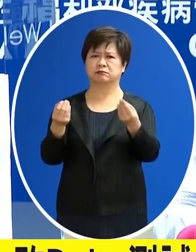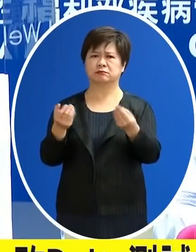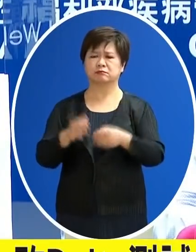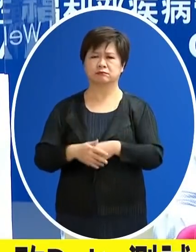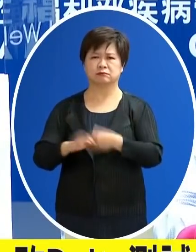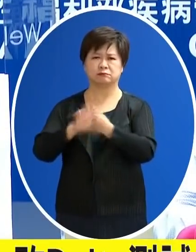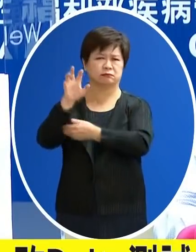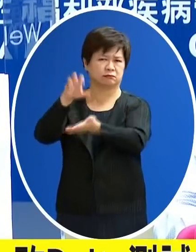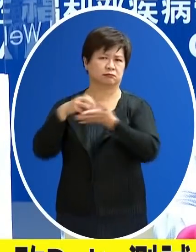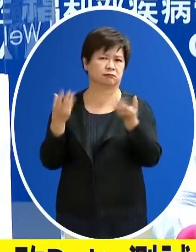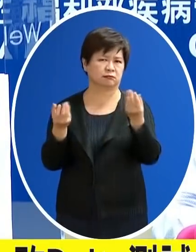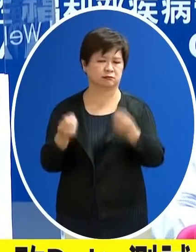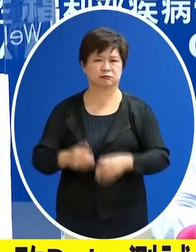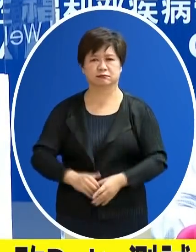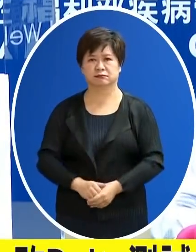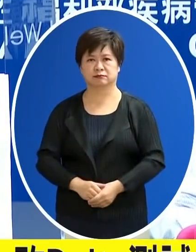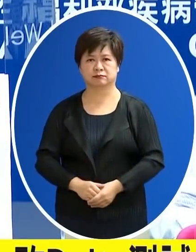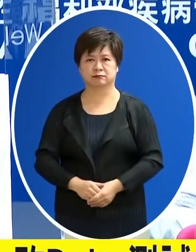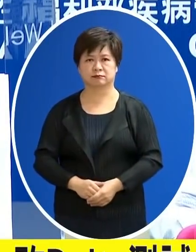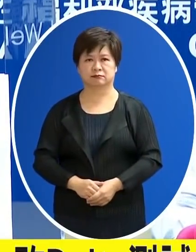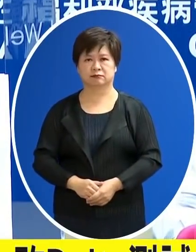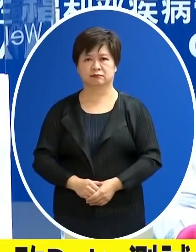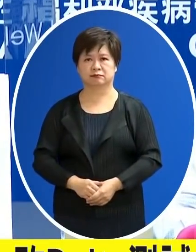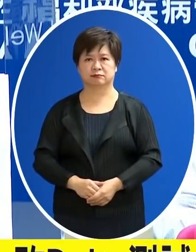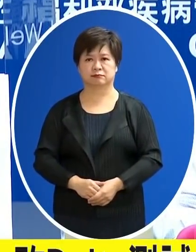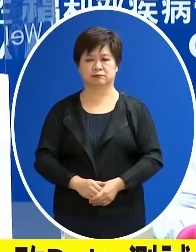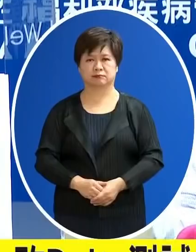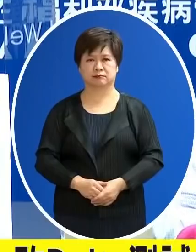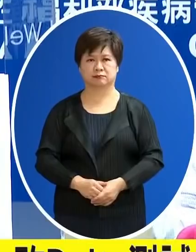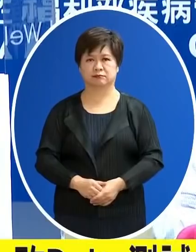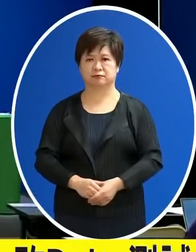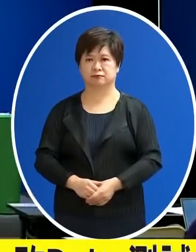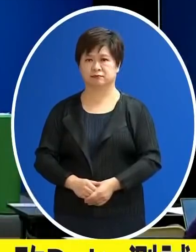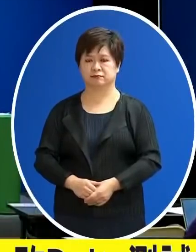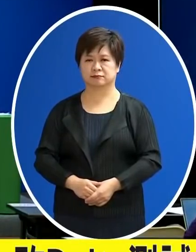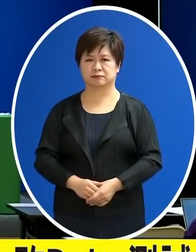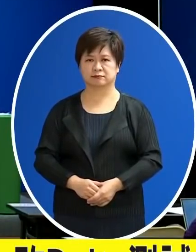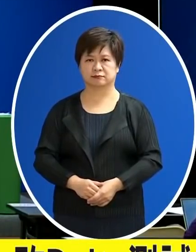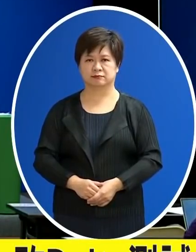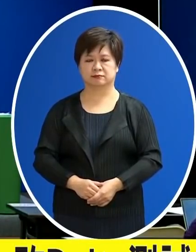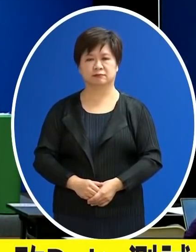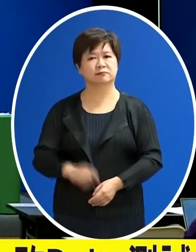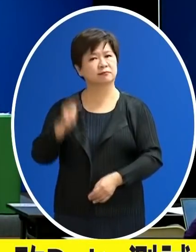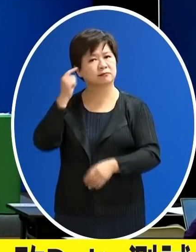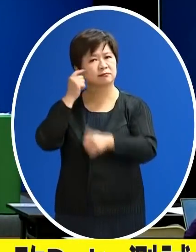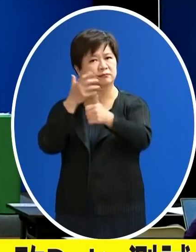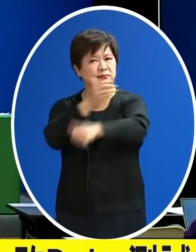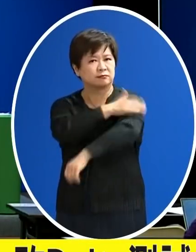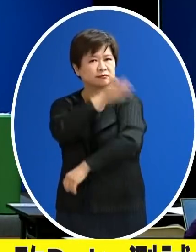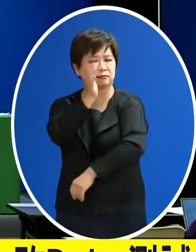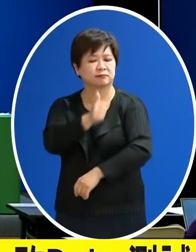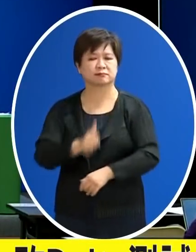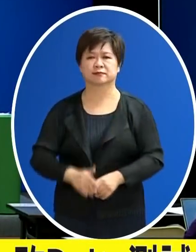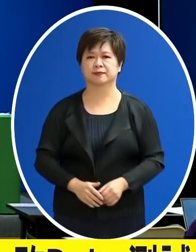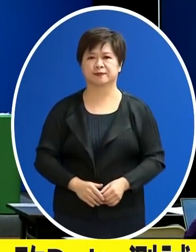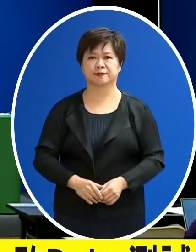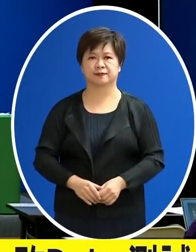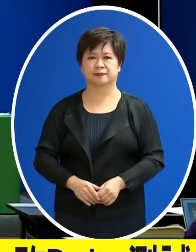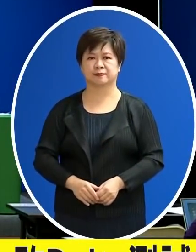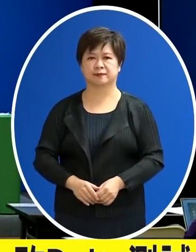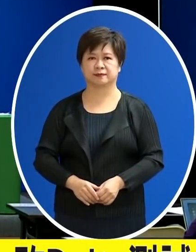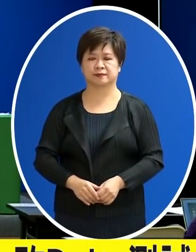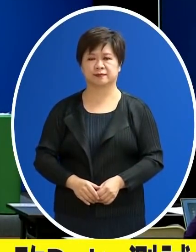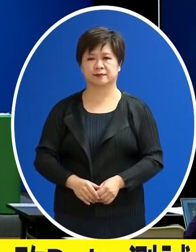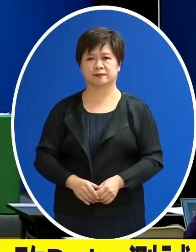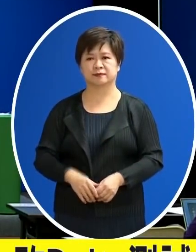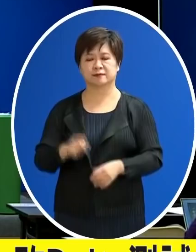资料哈。 指挥官好，想要问一下说就是平